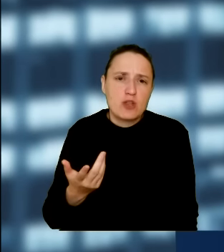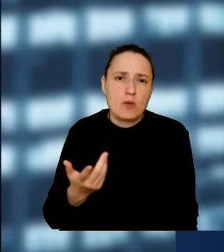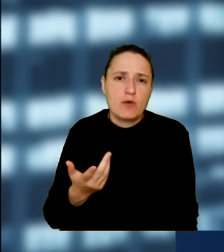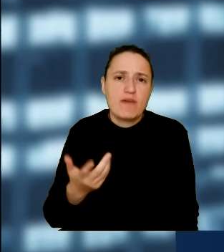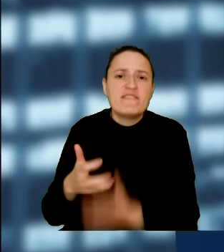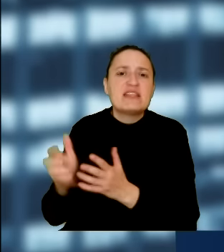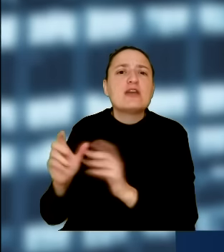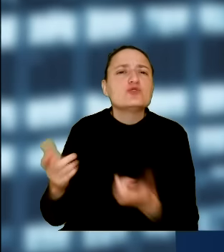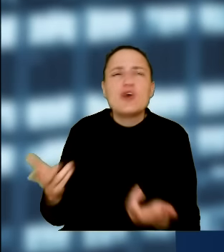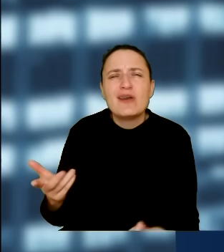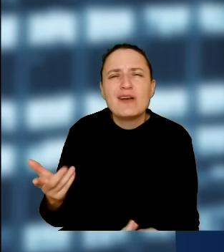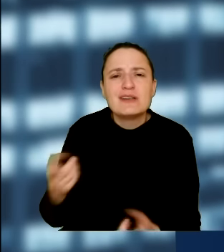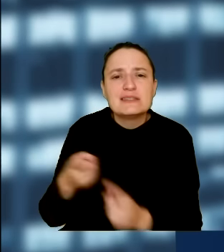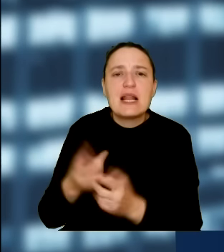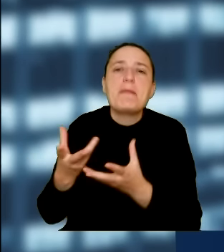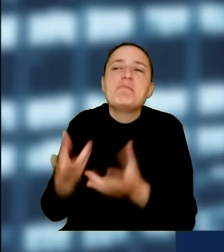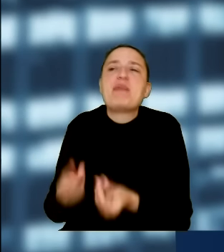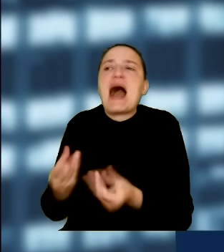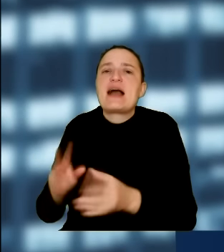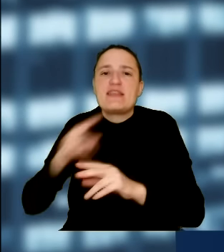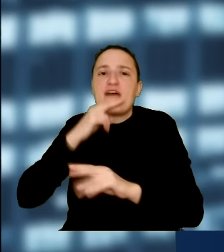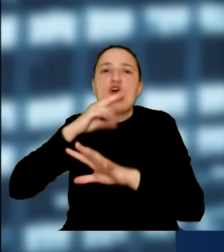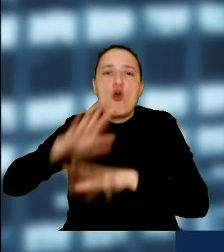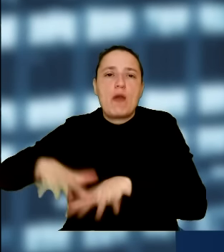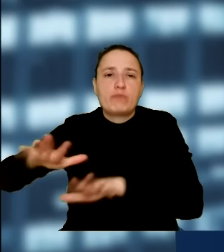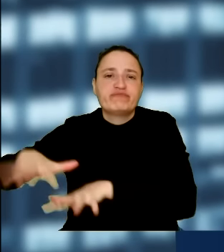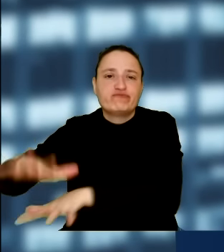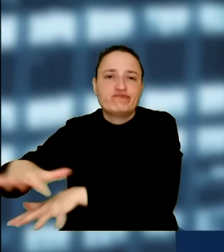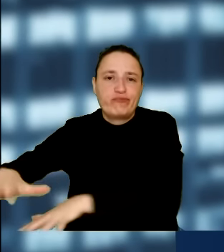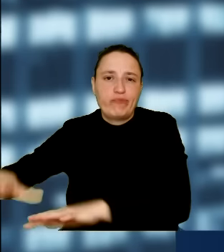na co? Na bagna. No.